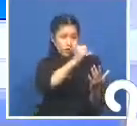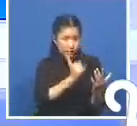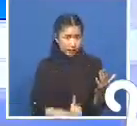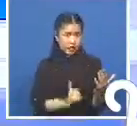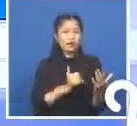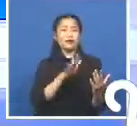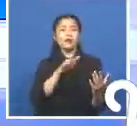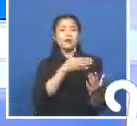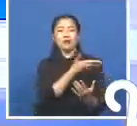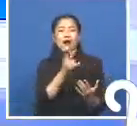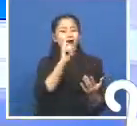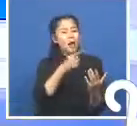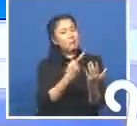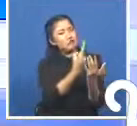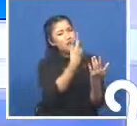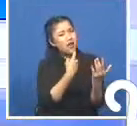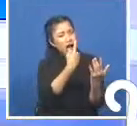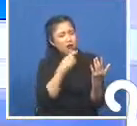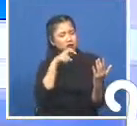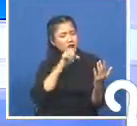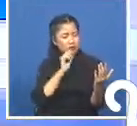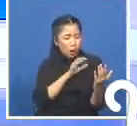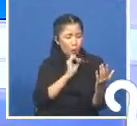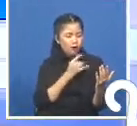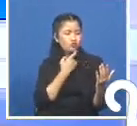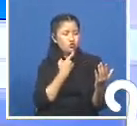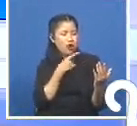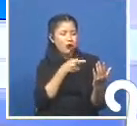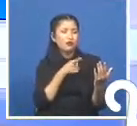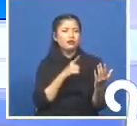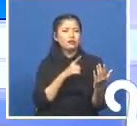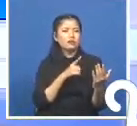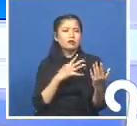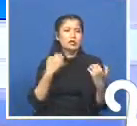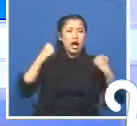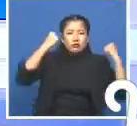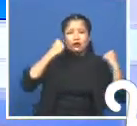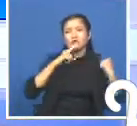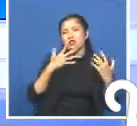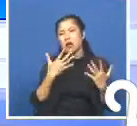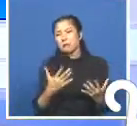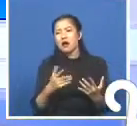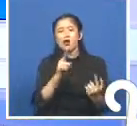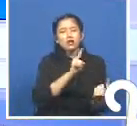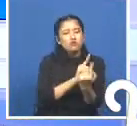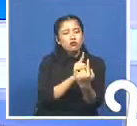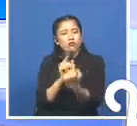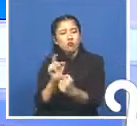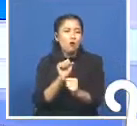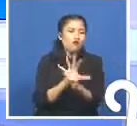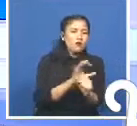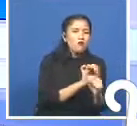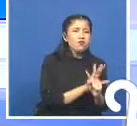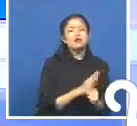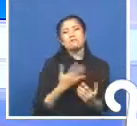Anda harus menjawab sejumlah pertanyaan terkait latar belakang kesehatan maupun kontak dengan pasien COVID-19. Selanjutnya Anda juga